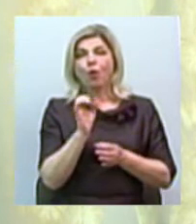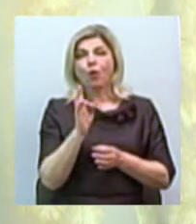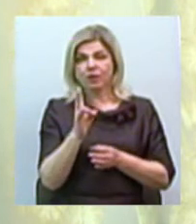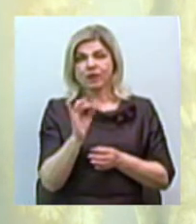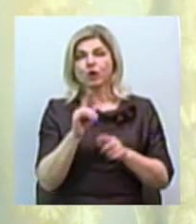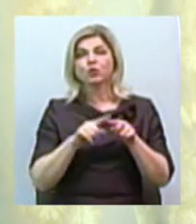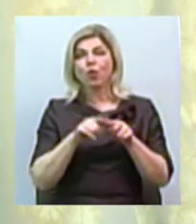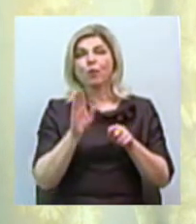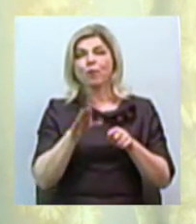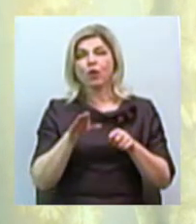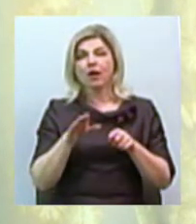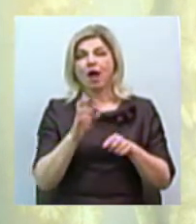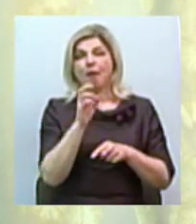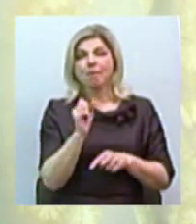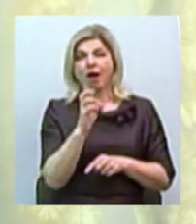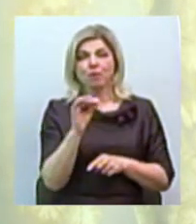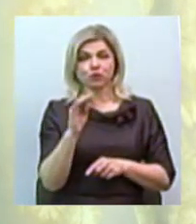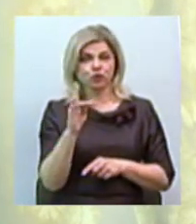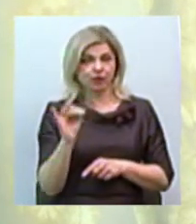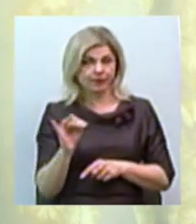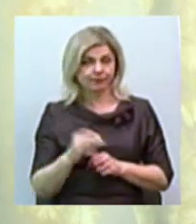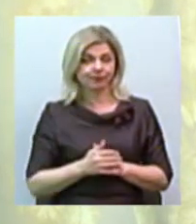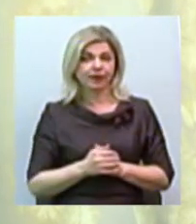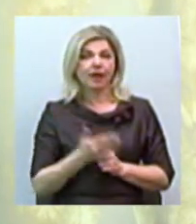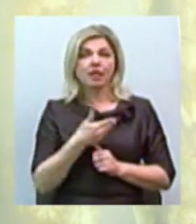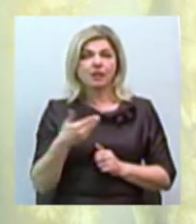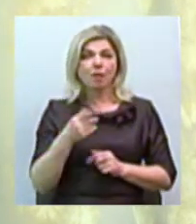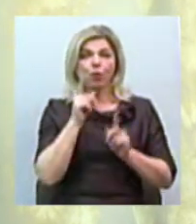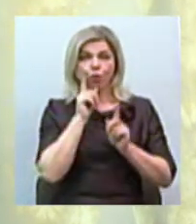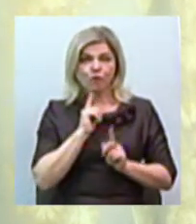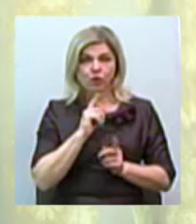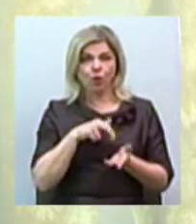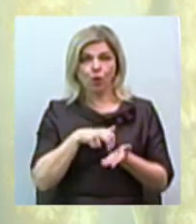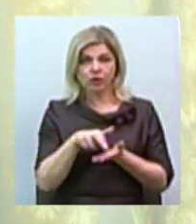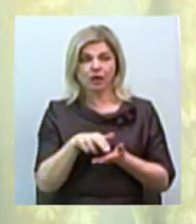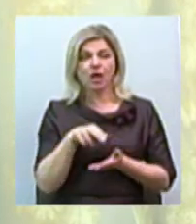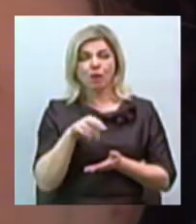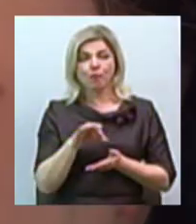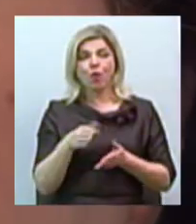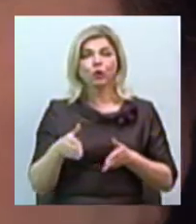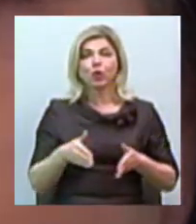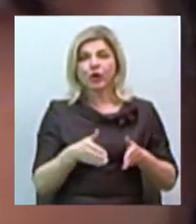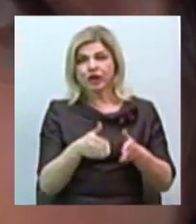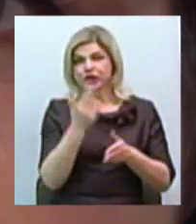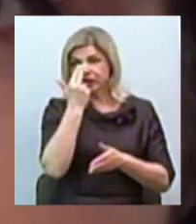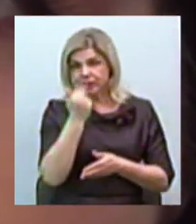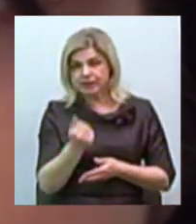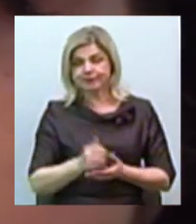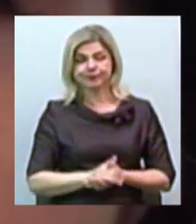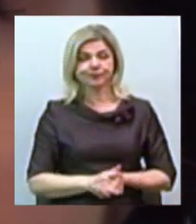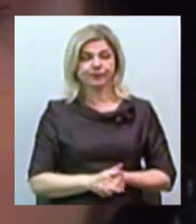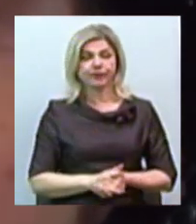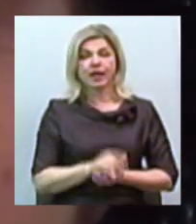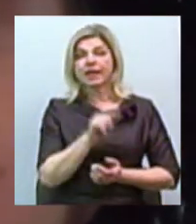Ми, люди по своїй натурі, нам зручно, комфортно ходити по протоптаній доріжці, у